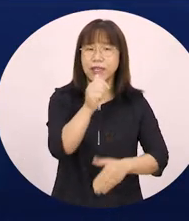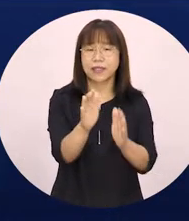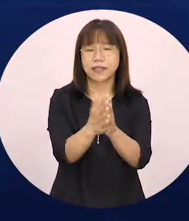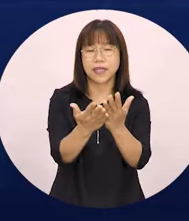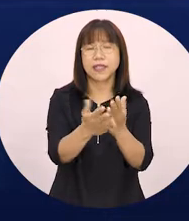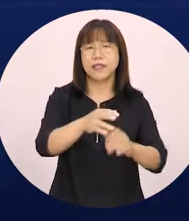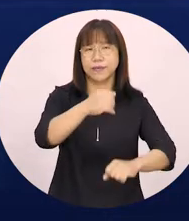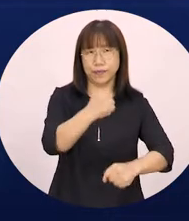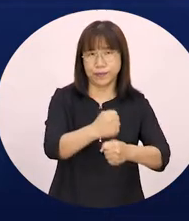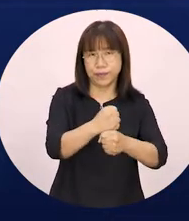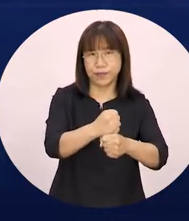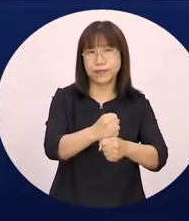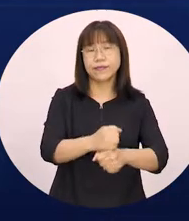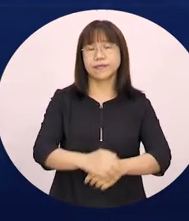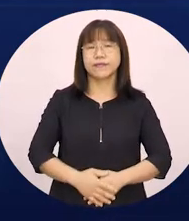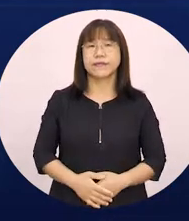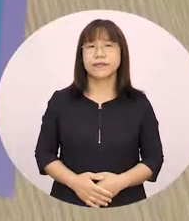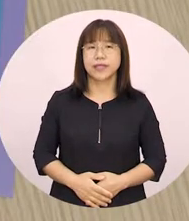가이드북을 제작했습니다.